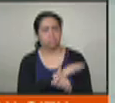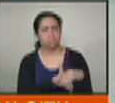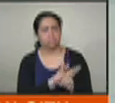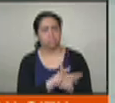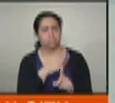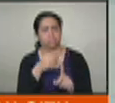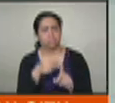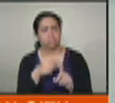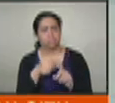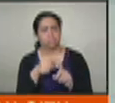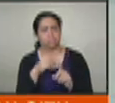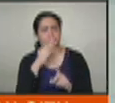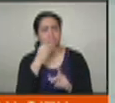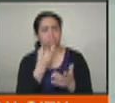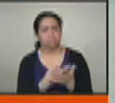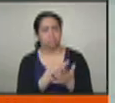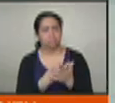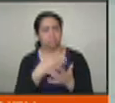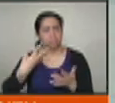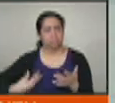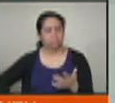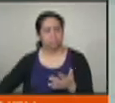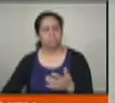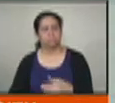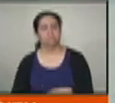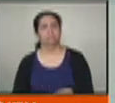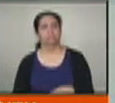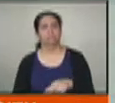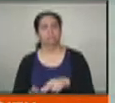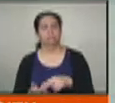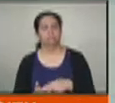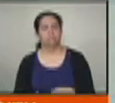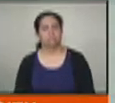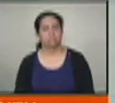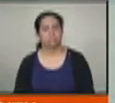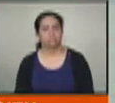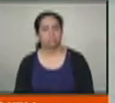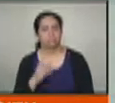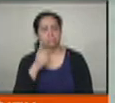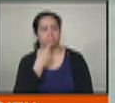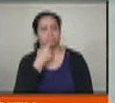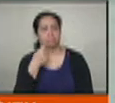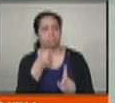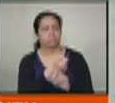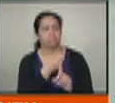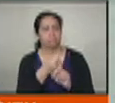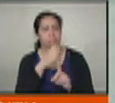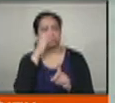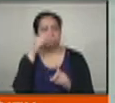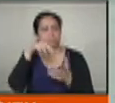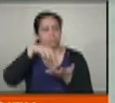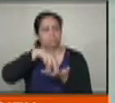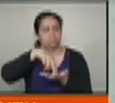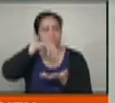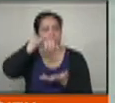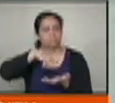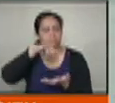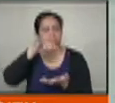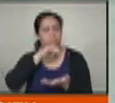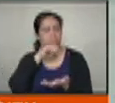ko, kaya po si 50 pesos, ibinulsa niya. O so ibig sabihin, yung nag-upak sa anak ninyo, naroon lang